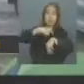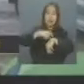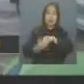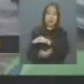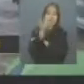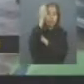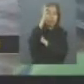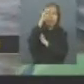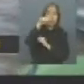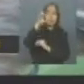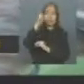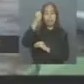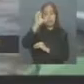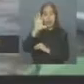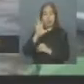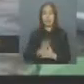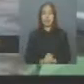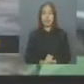ที